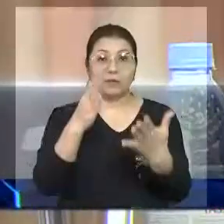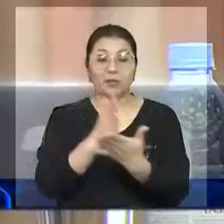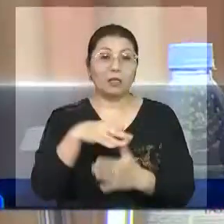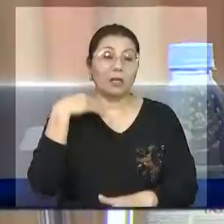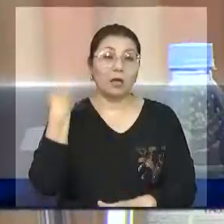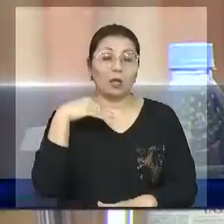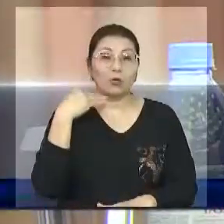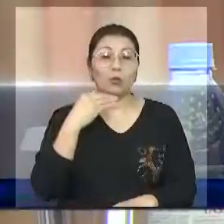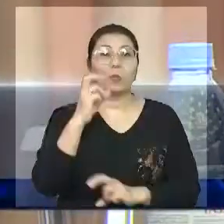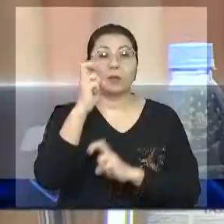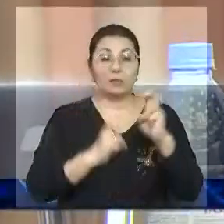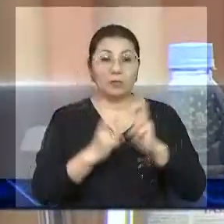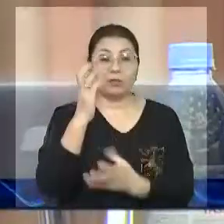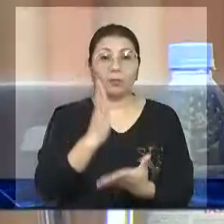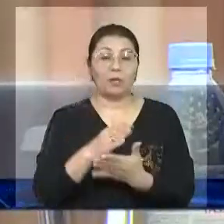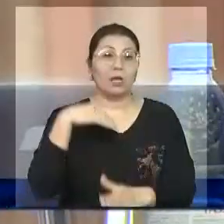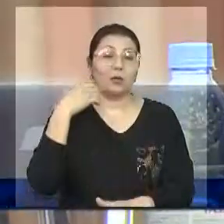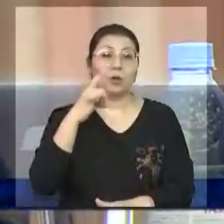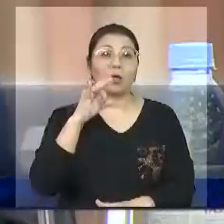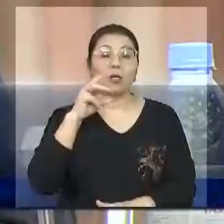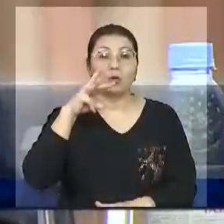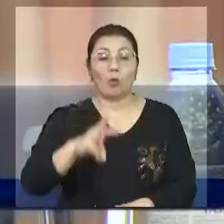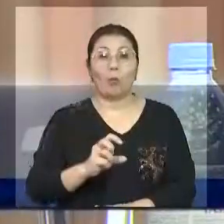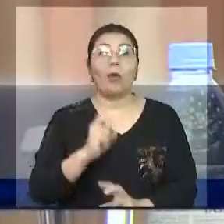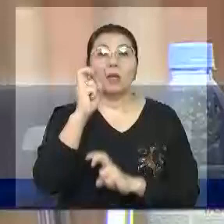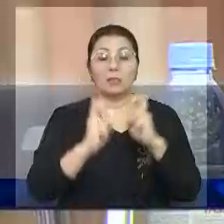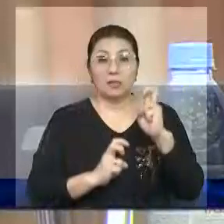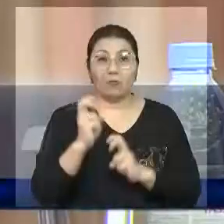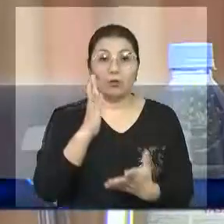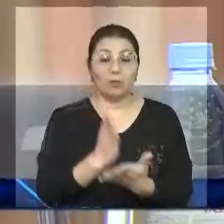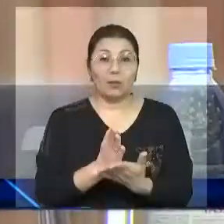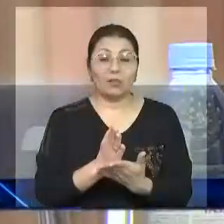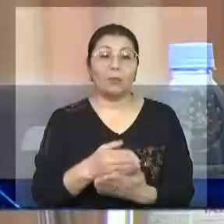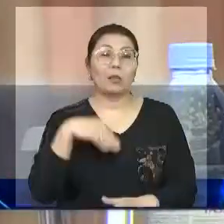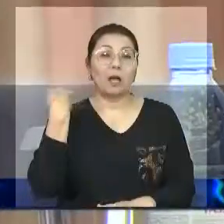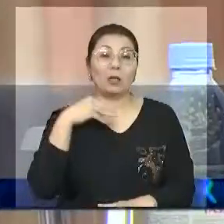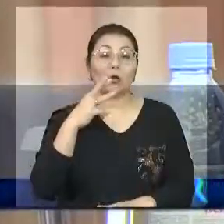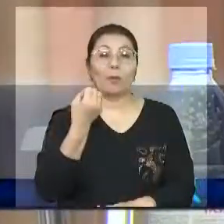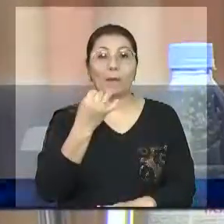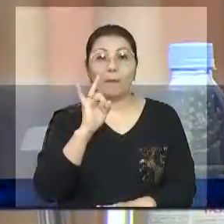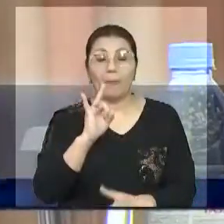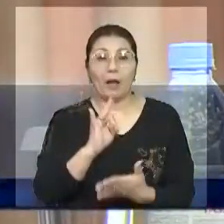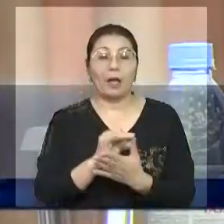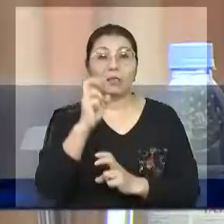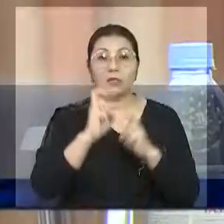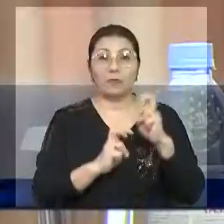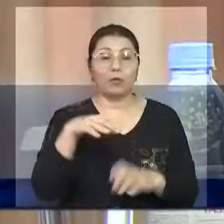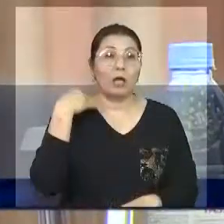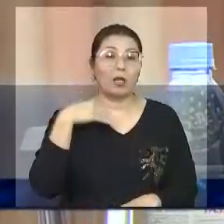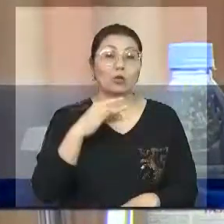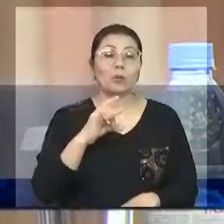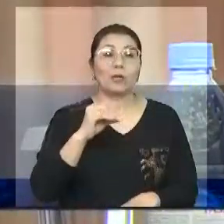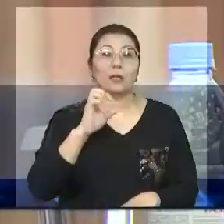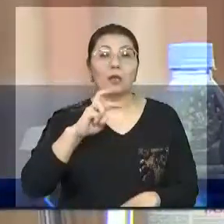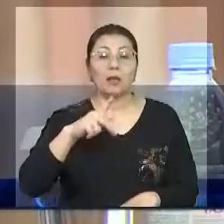Ақтөбе ферроқорытпа зауыты, Ақтөбе хром қосылыстары зауыты акционерлік қоғамы, Ақтөбе май экстракциялау зауыты және Ақтөбе рельс